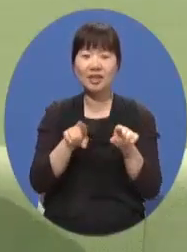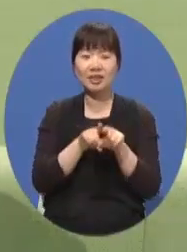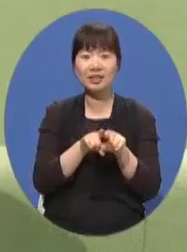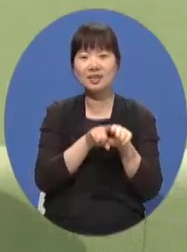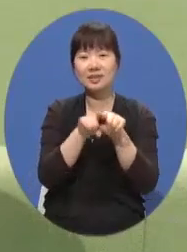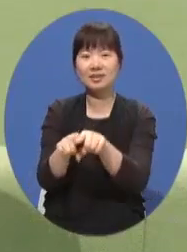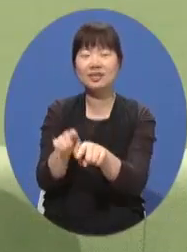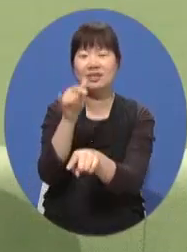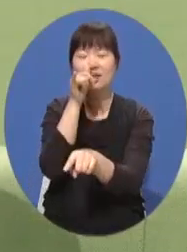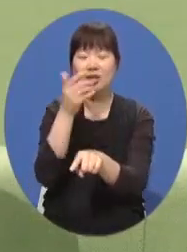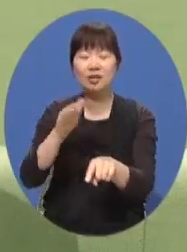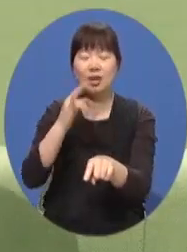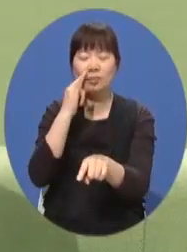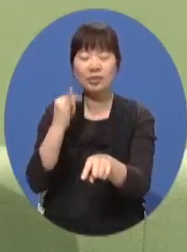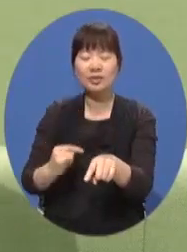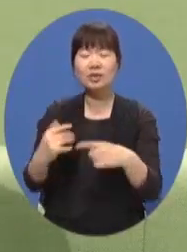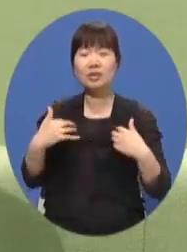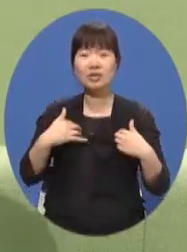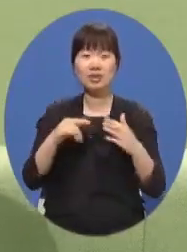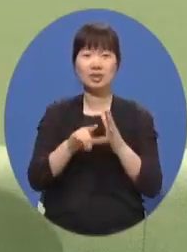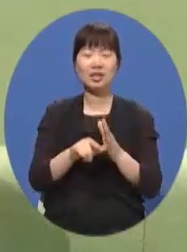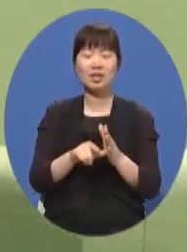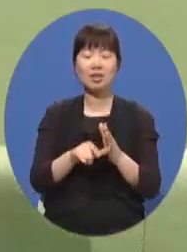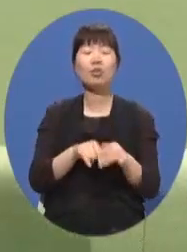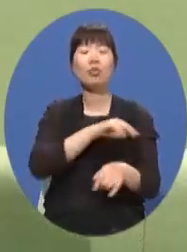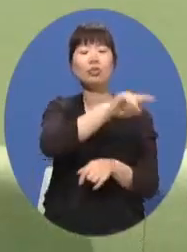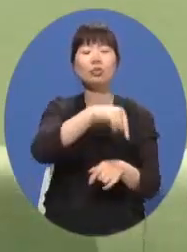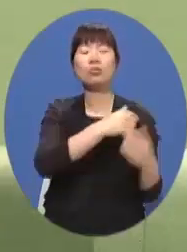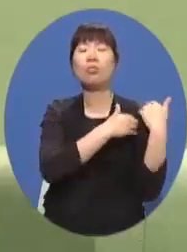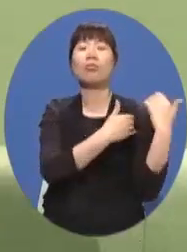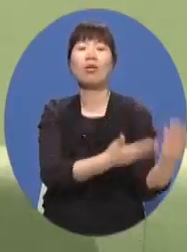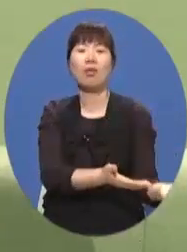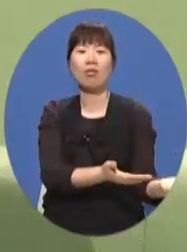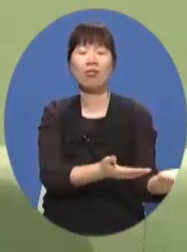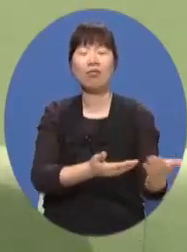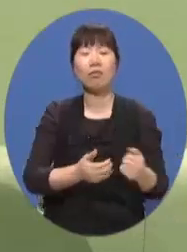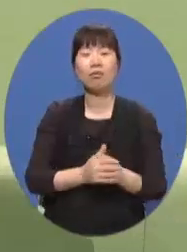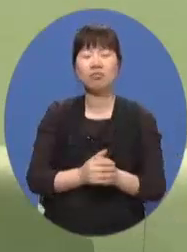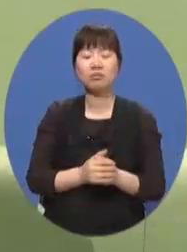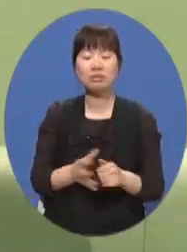갖고 싶거든요. 근데 네. 엄마가 즐거운 시간에는 니들끼리 해라 그러면 자꾸 이렇게 앵겨 붙어요.